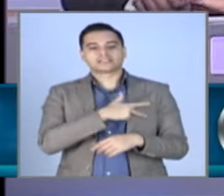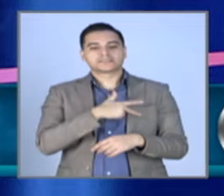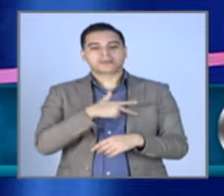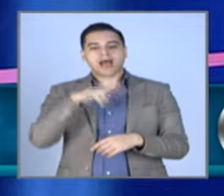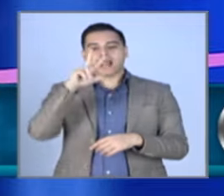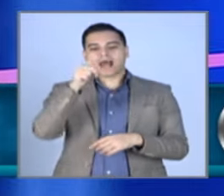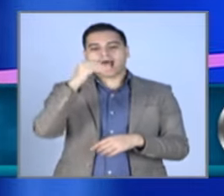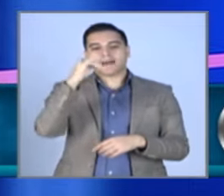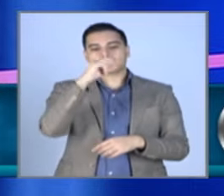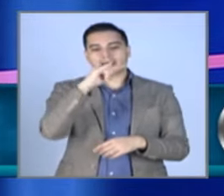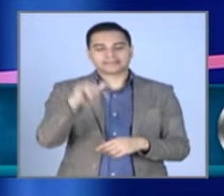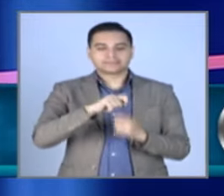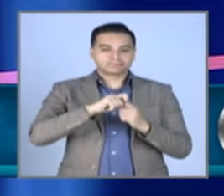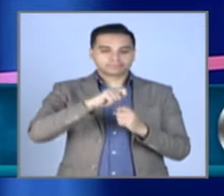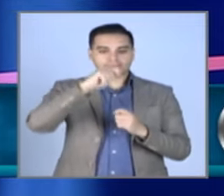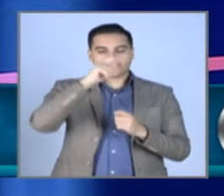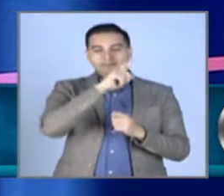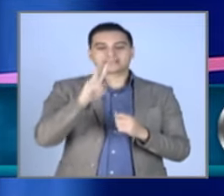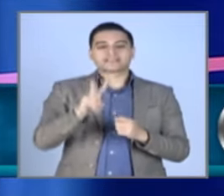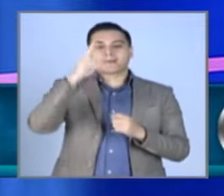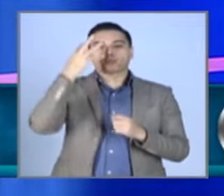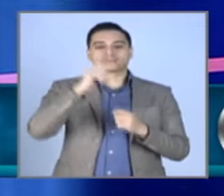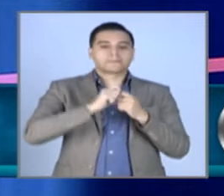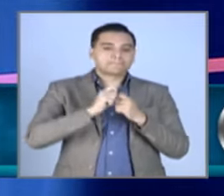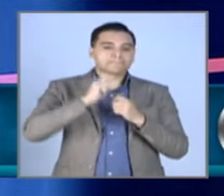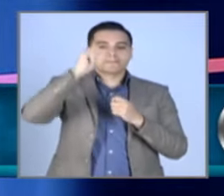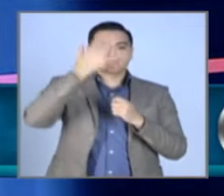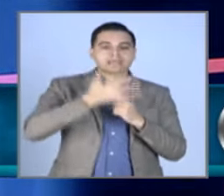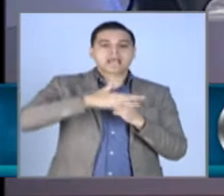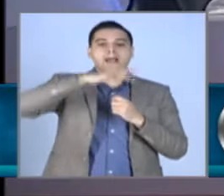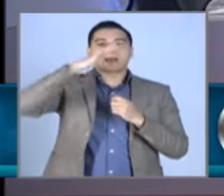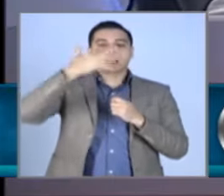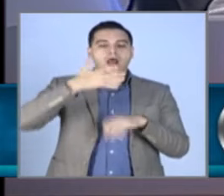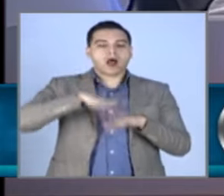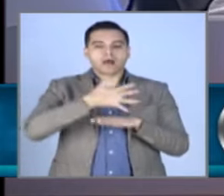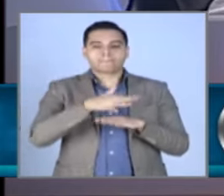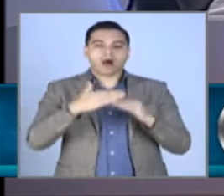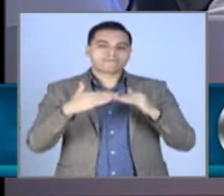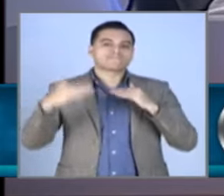على ارتفاع 137 متر فوق مستوى سطح البحر،